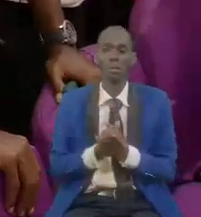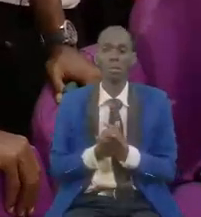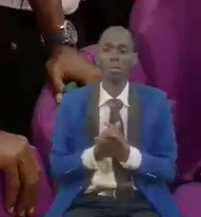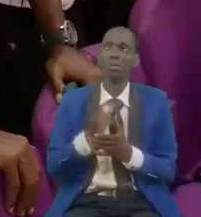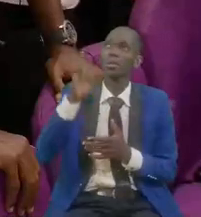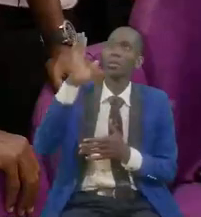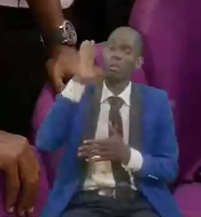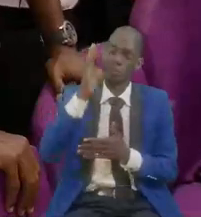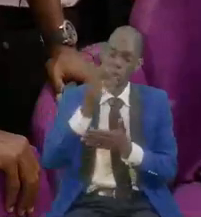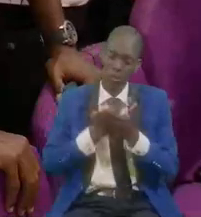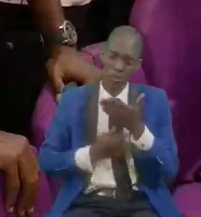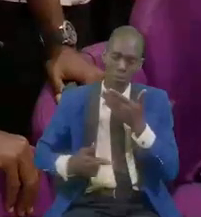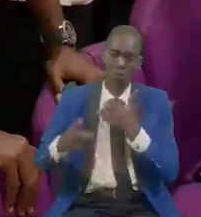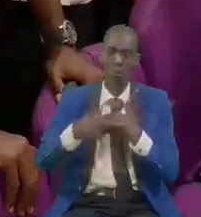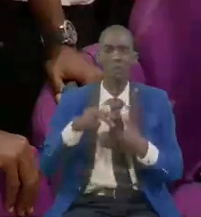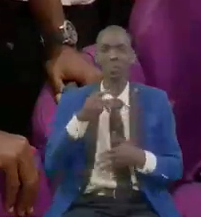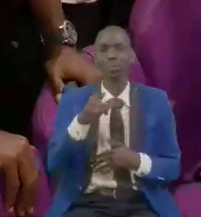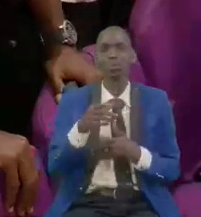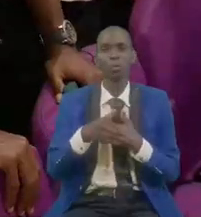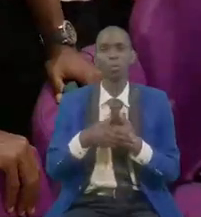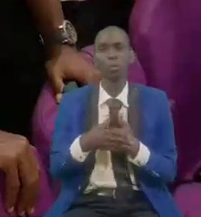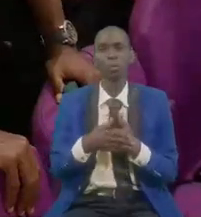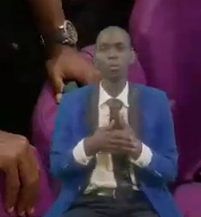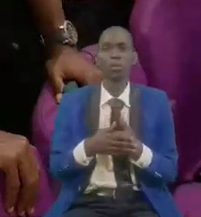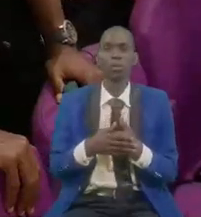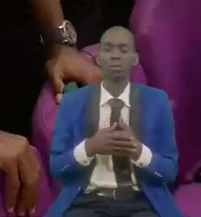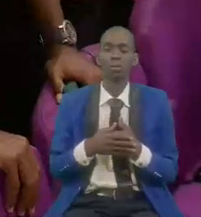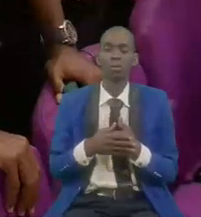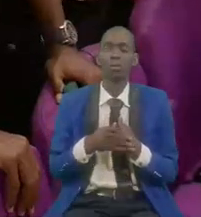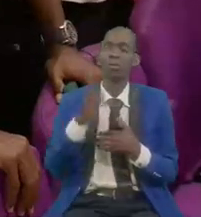va vous restaurer, va vous laver.